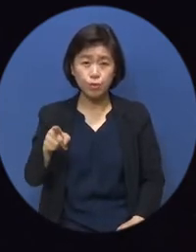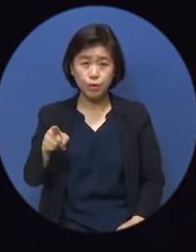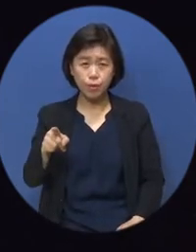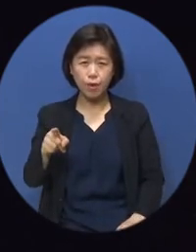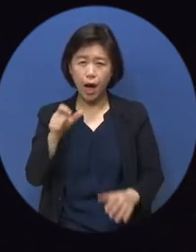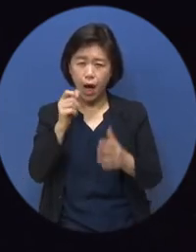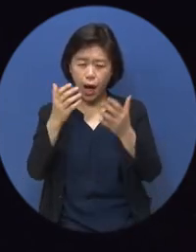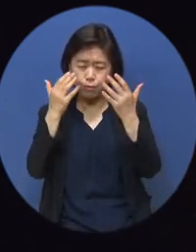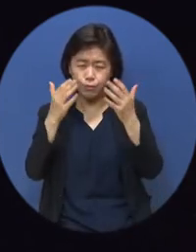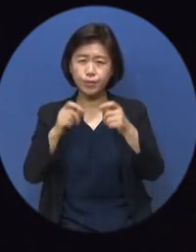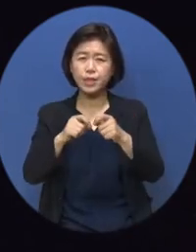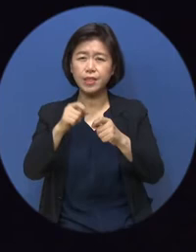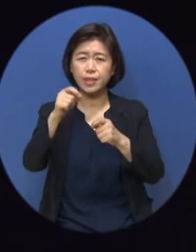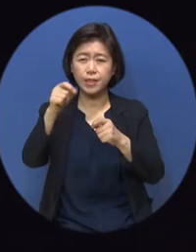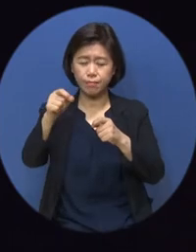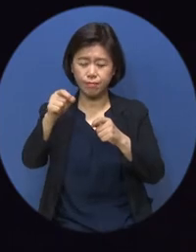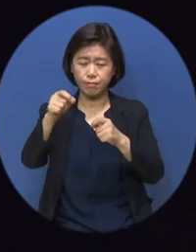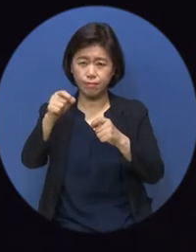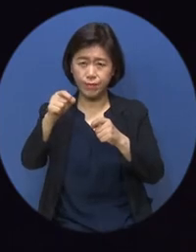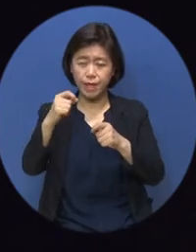성스러웠다.